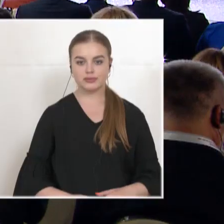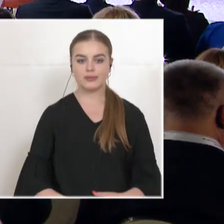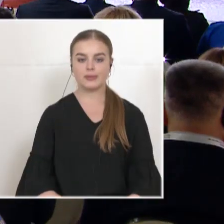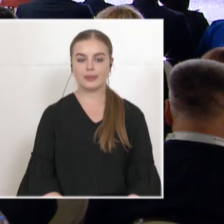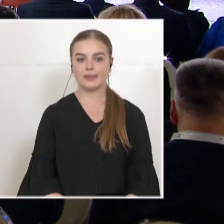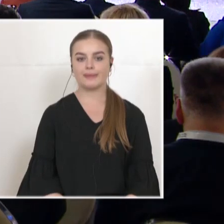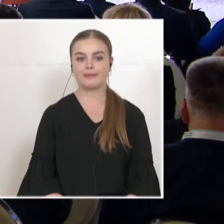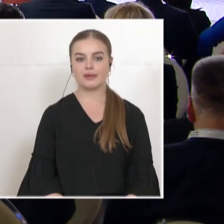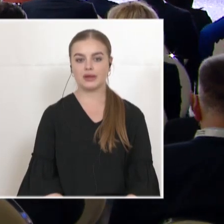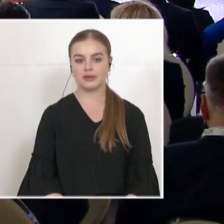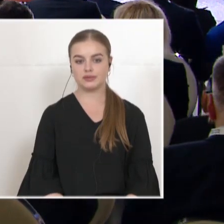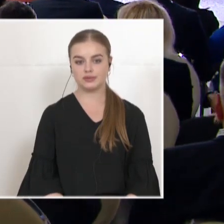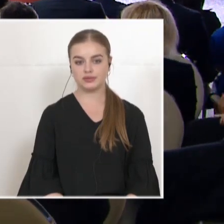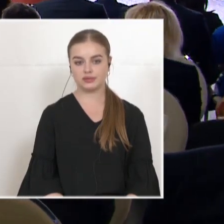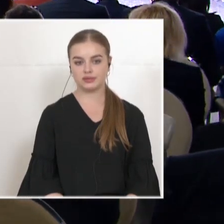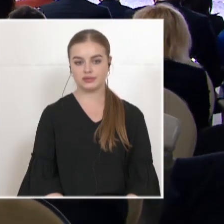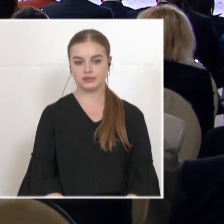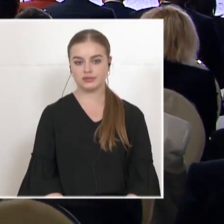Абсолютно brilliant.